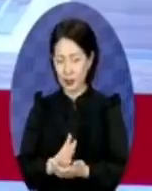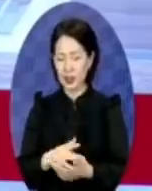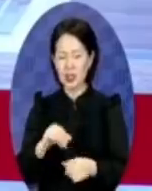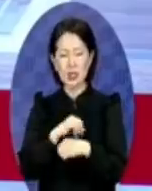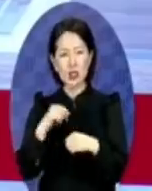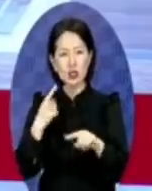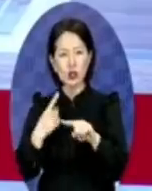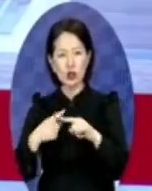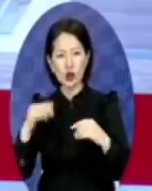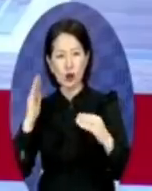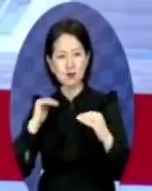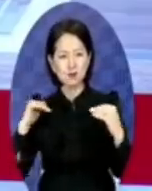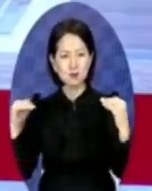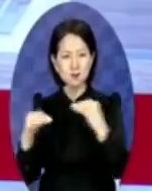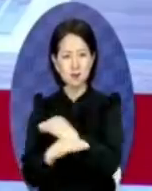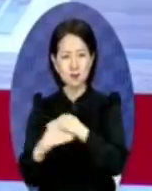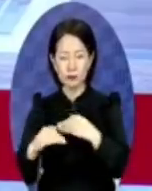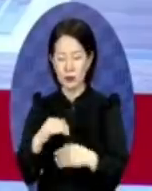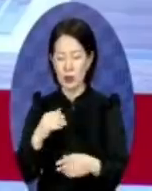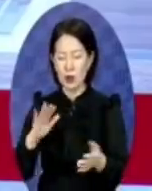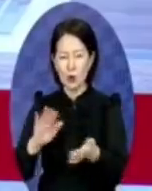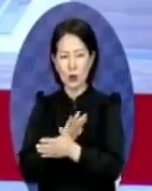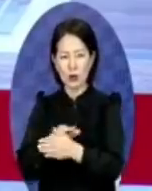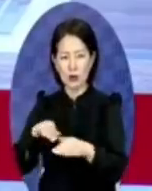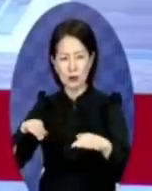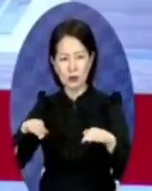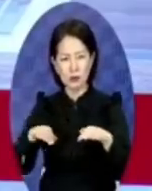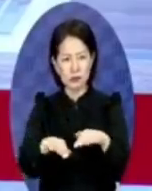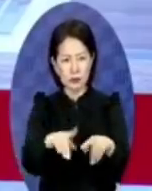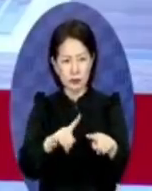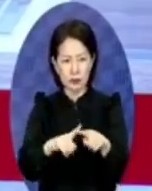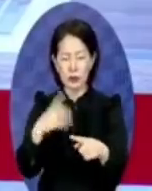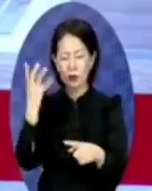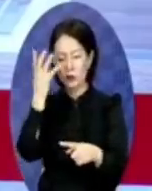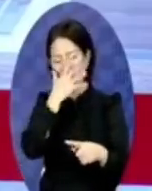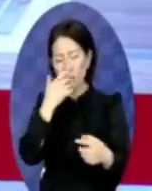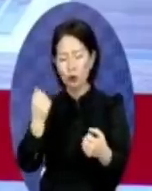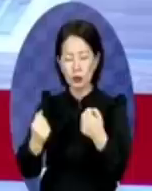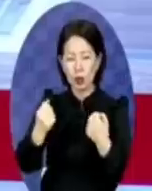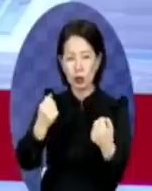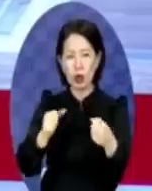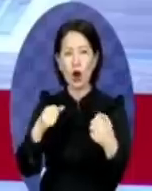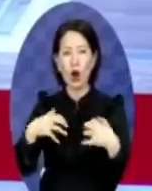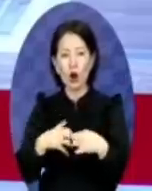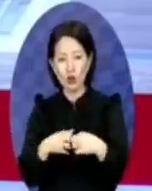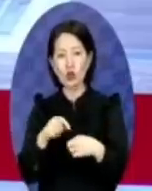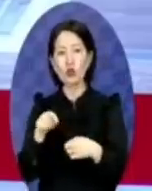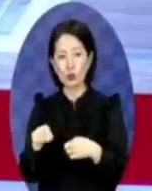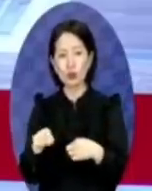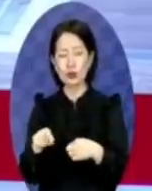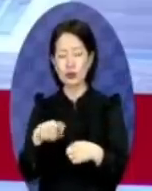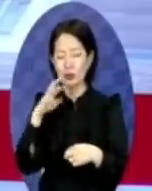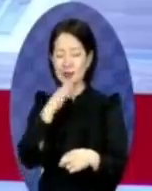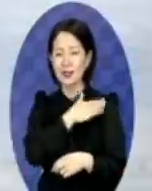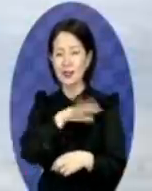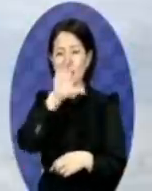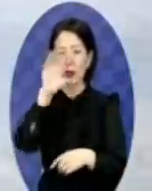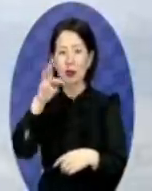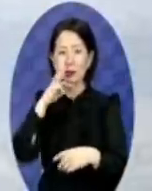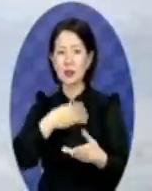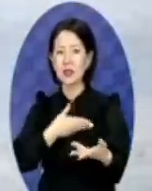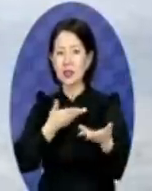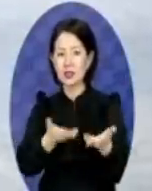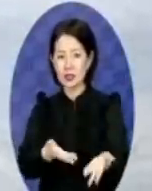зорчихдоо хурд хэтрүүл цогтуугаар тээврийн хэрэгсэл жолоодсон осол хэрэг гарах шалтгаан болсон гэдгийг цагдаагийн байгууллагаас мэдээлж байна.